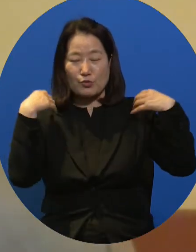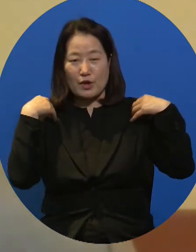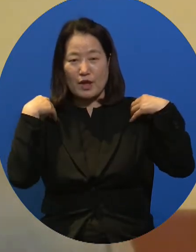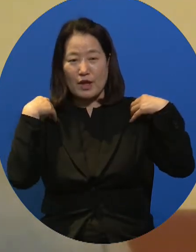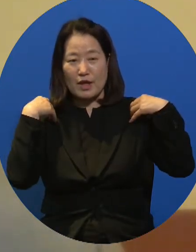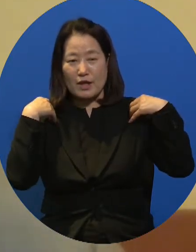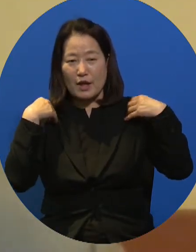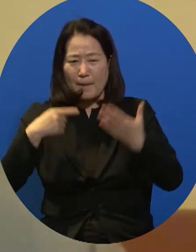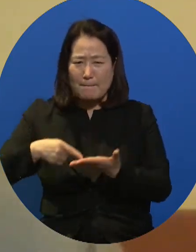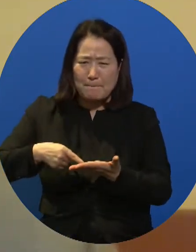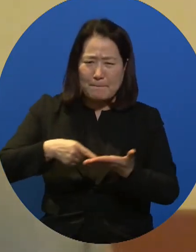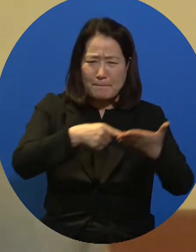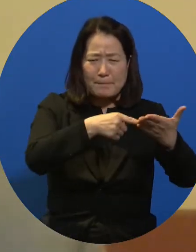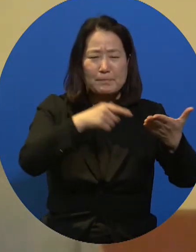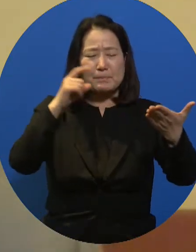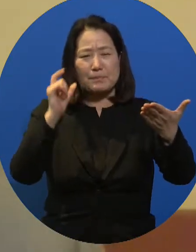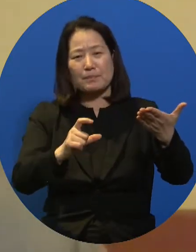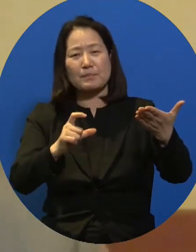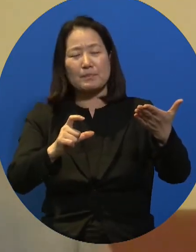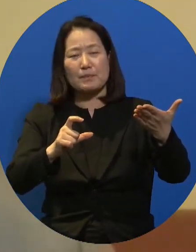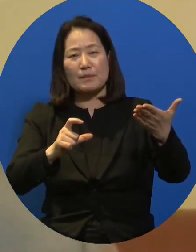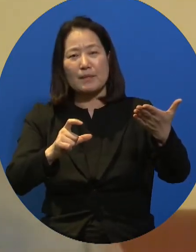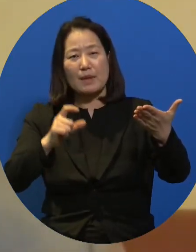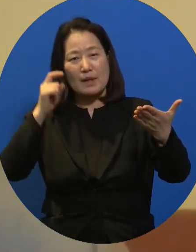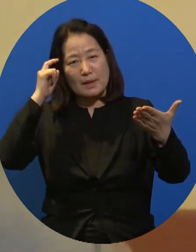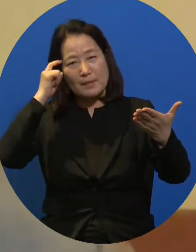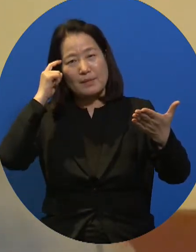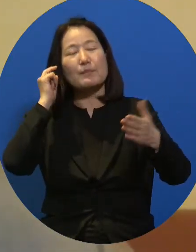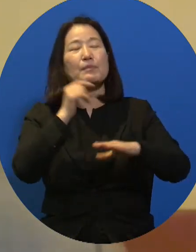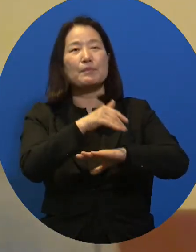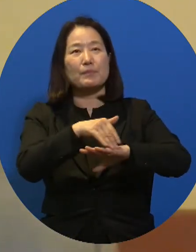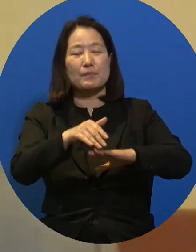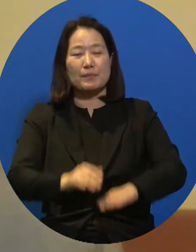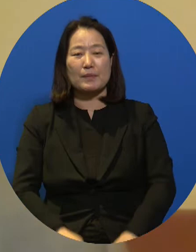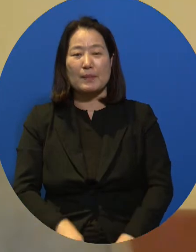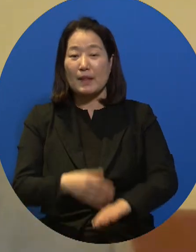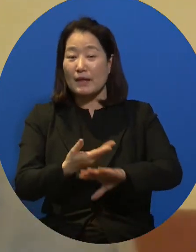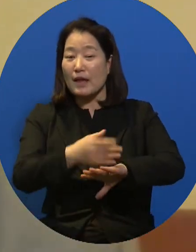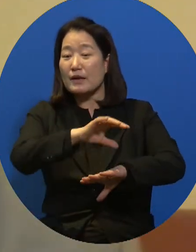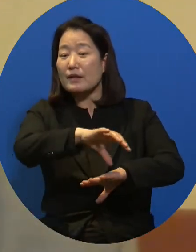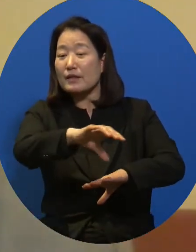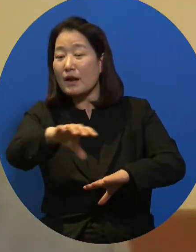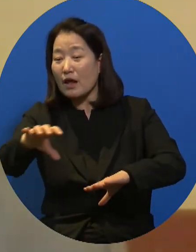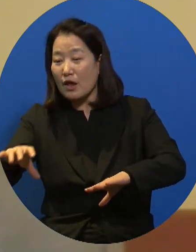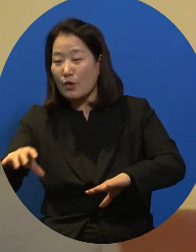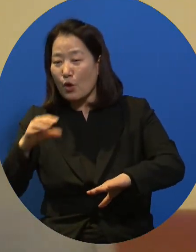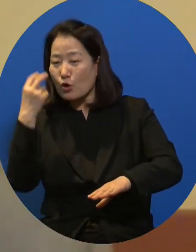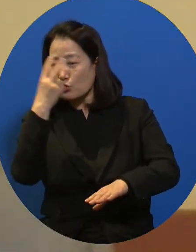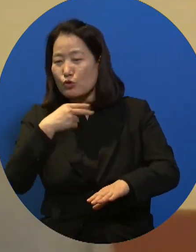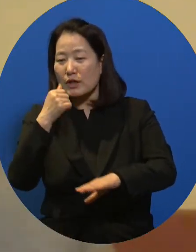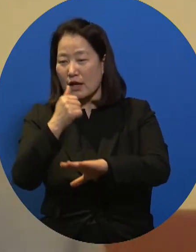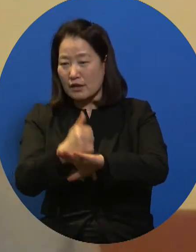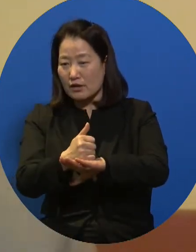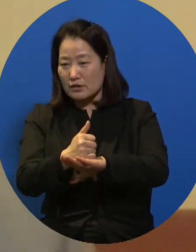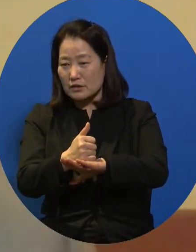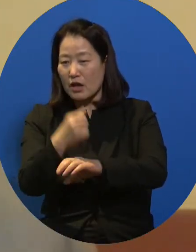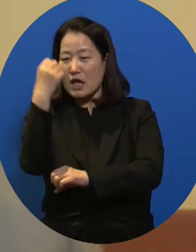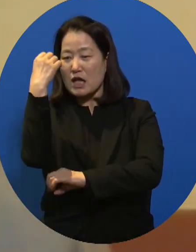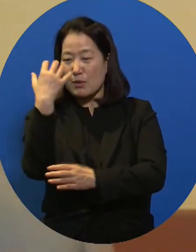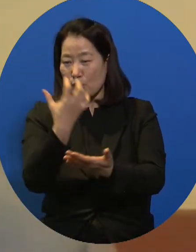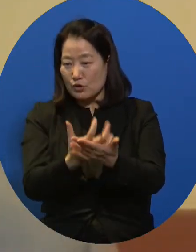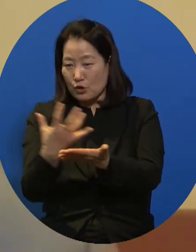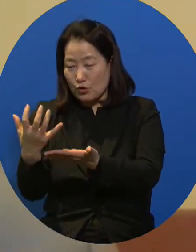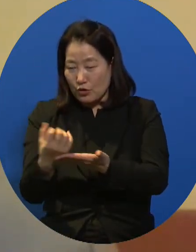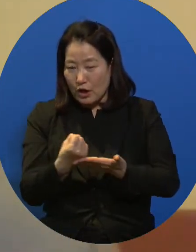강력하게 요구를 하고 있습니다. 헝가리뿐만 아니라 다른 국가들에 대해서도 위원회의 그 조사 결정을 바탕으로 해서